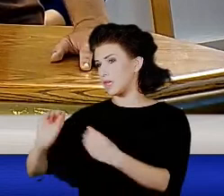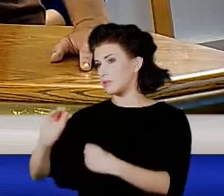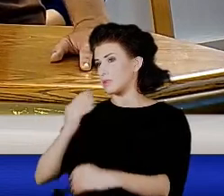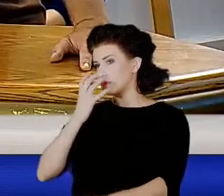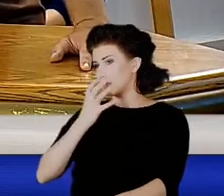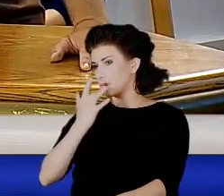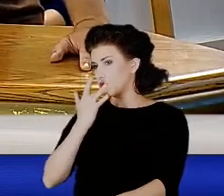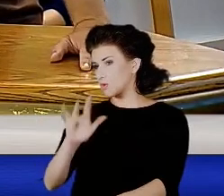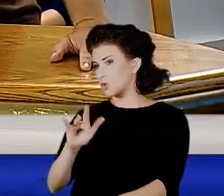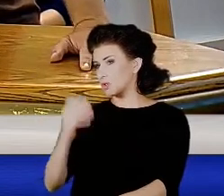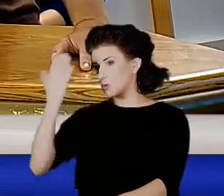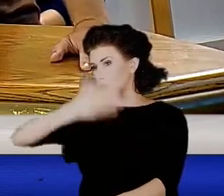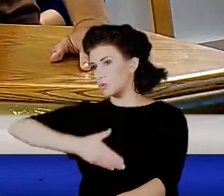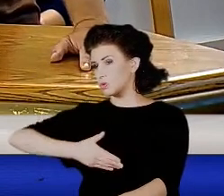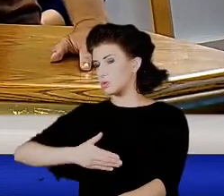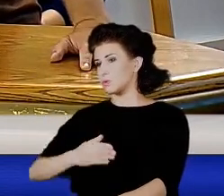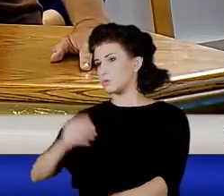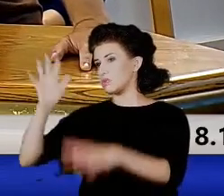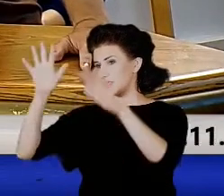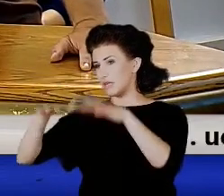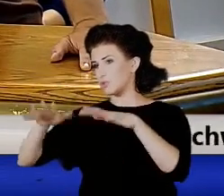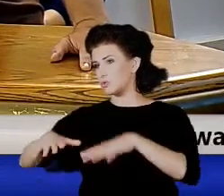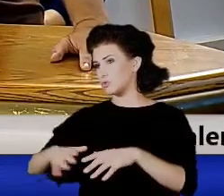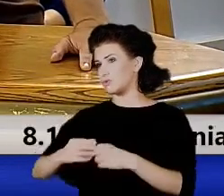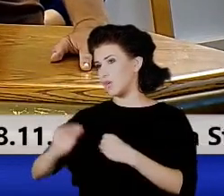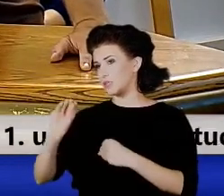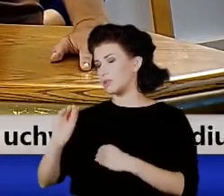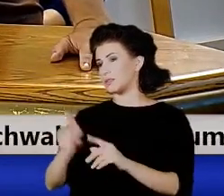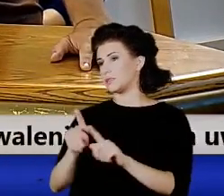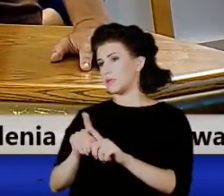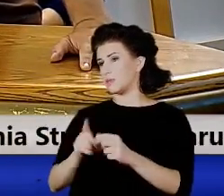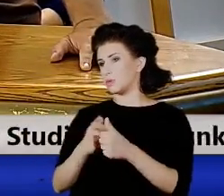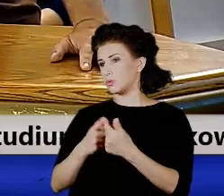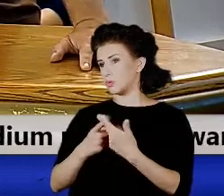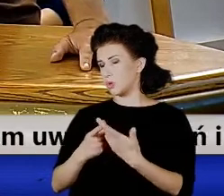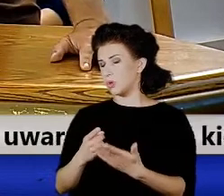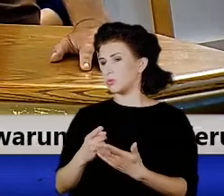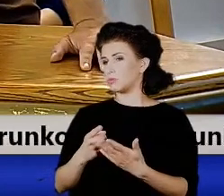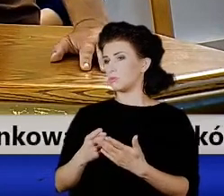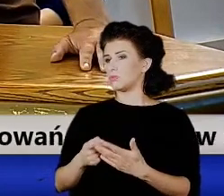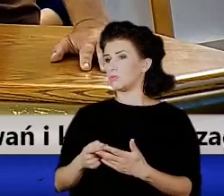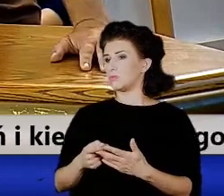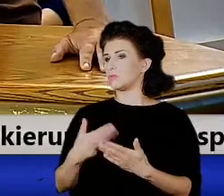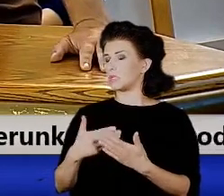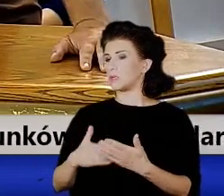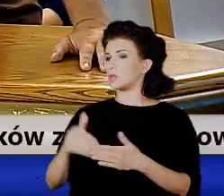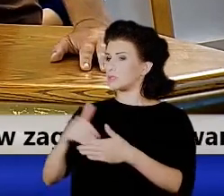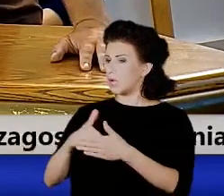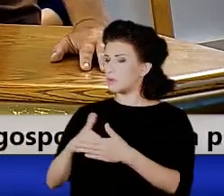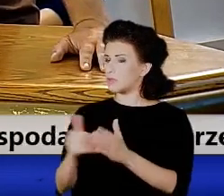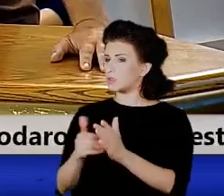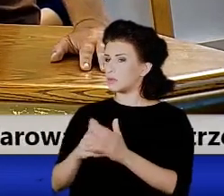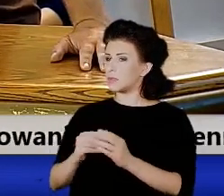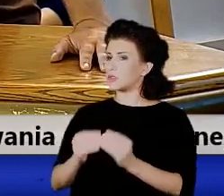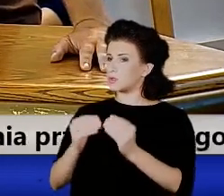upalnych nocy, coraz więcej nawalnych deszczy. I wśród tych recept jest zachowanie i rozwój terenów czynnych